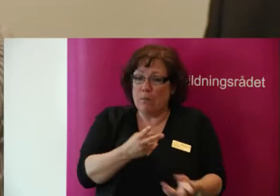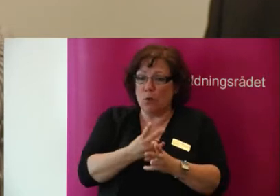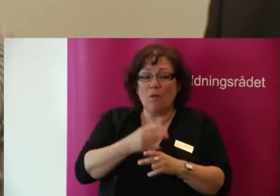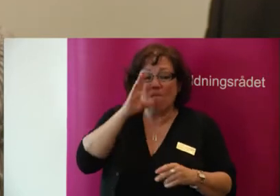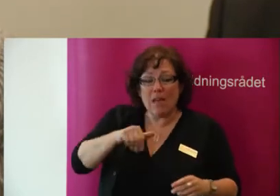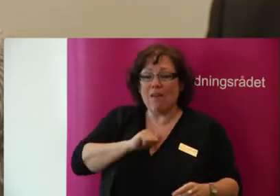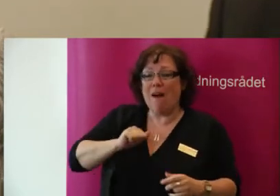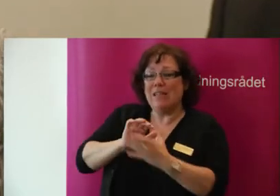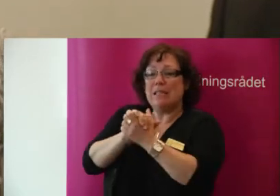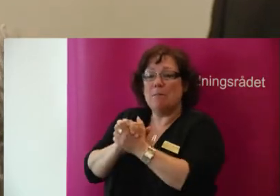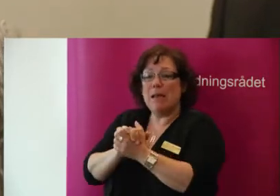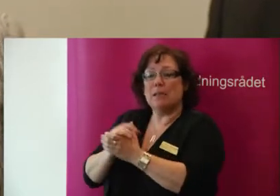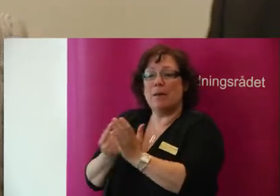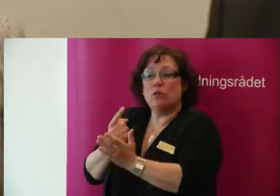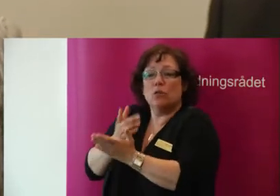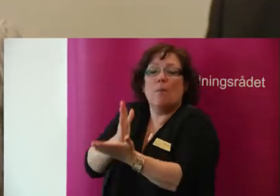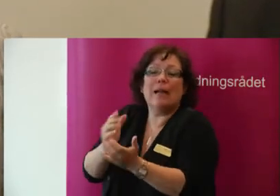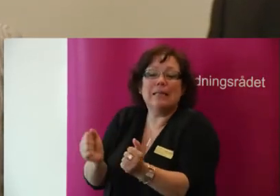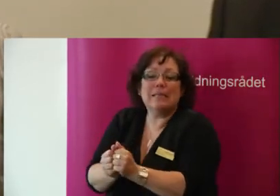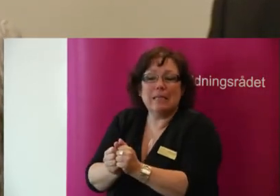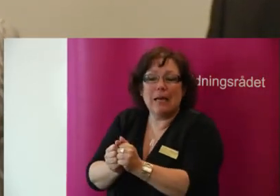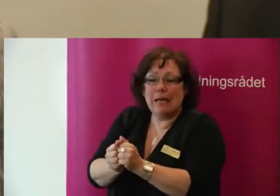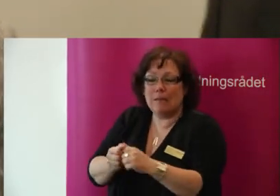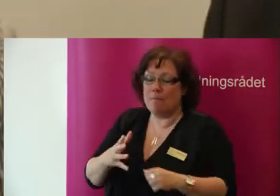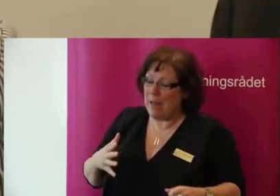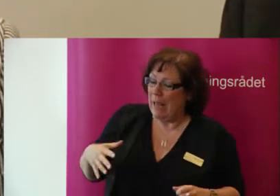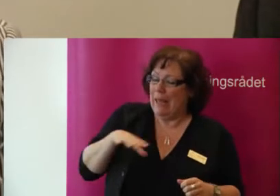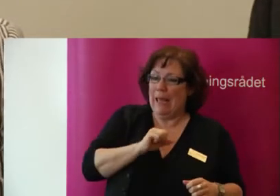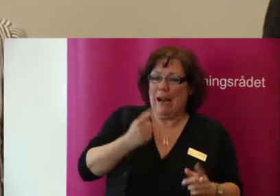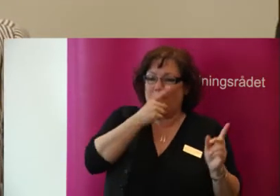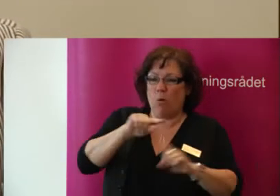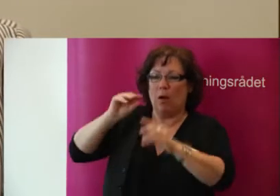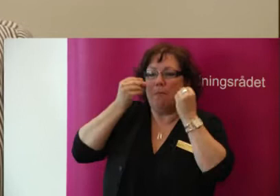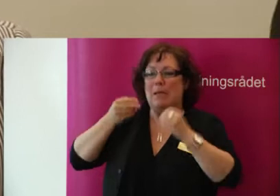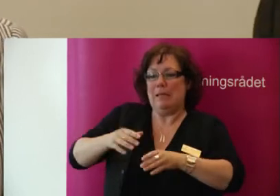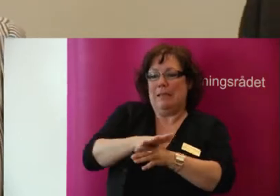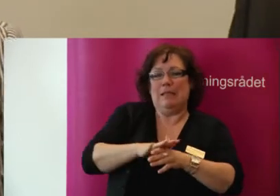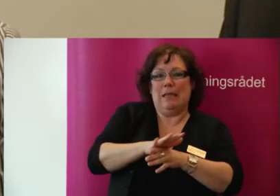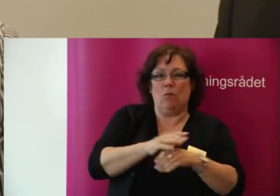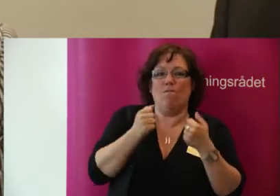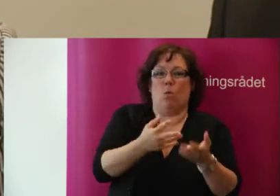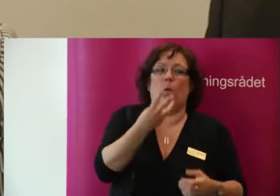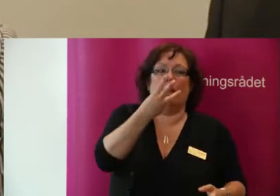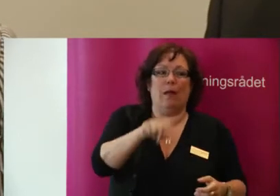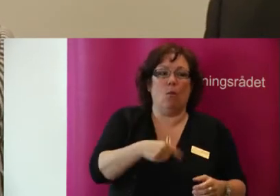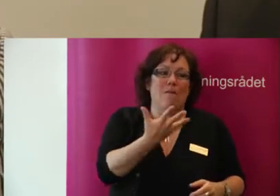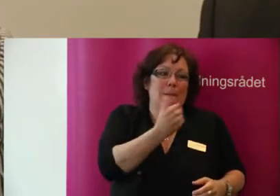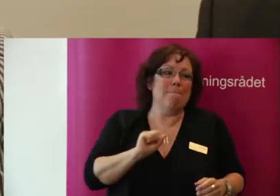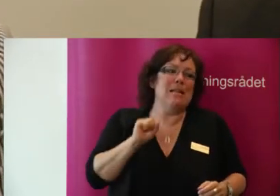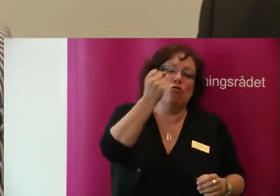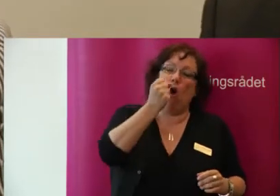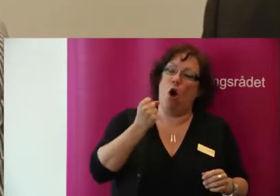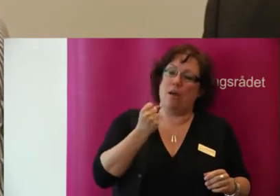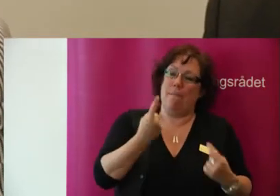gemensamma resurserna på rätt sätt. Hela folkbildningssektorn får ju 3,5 miljarder per år